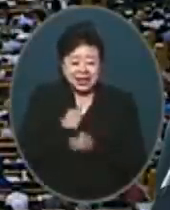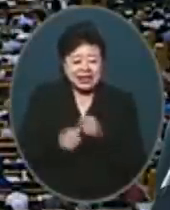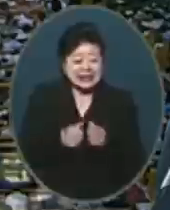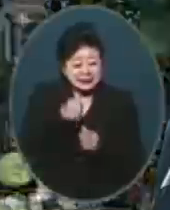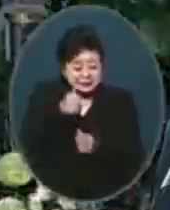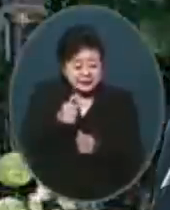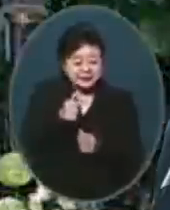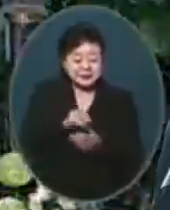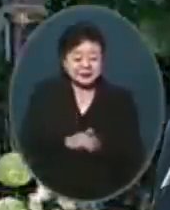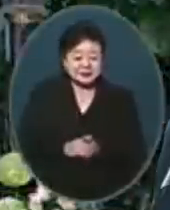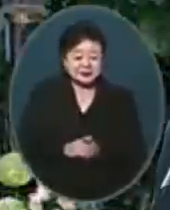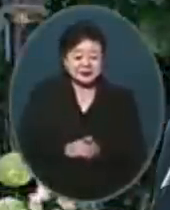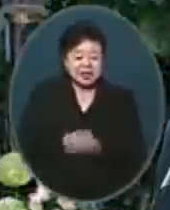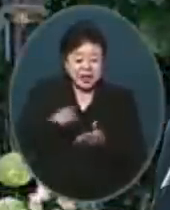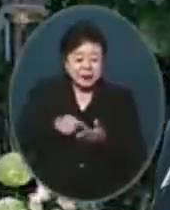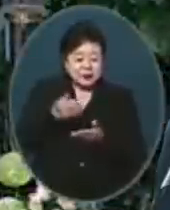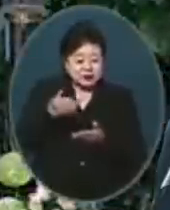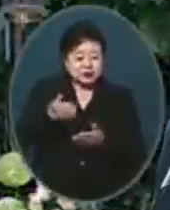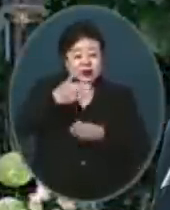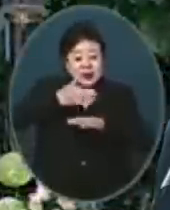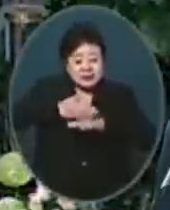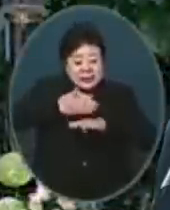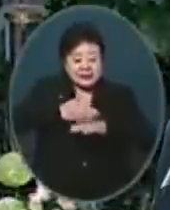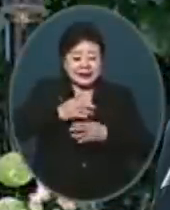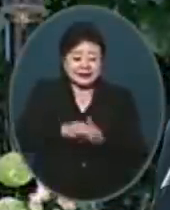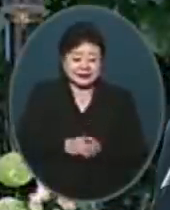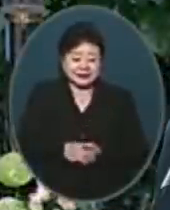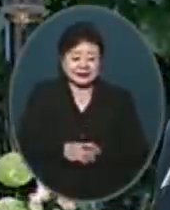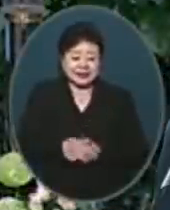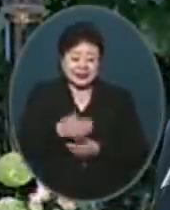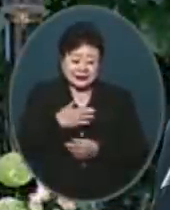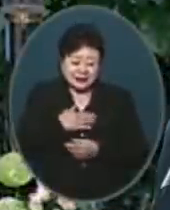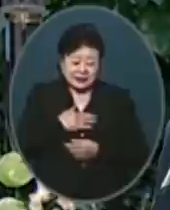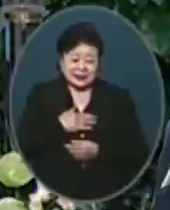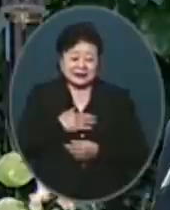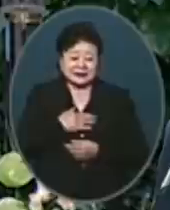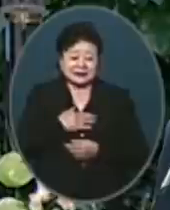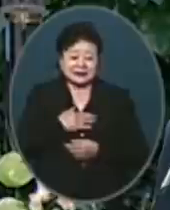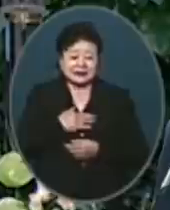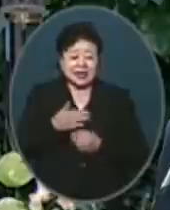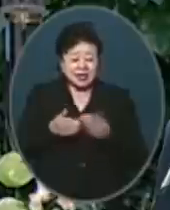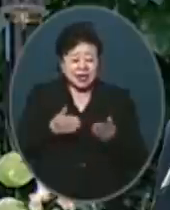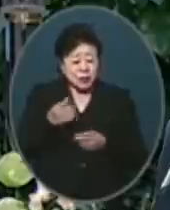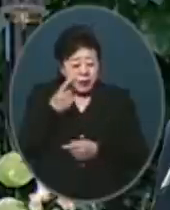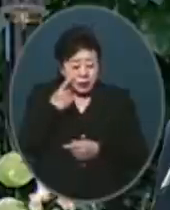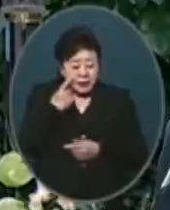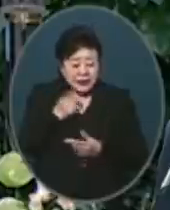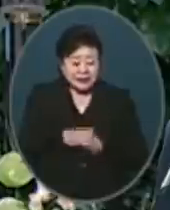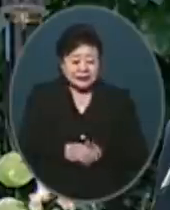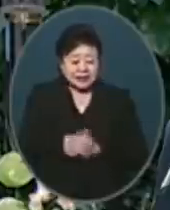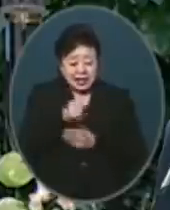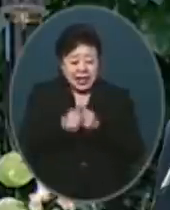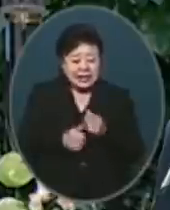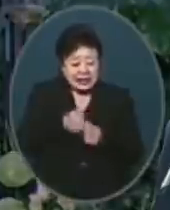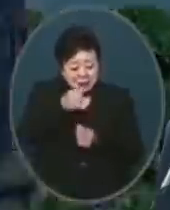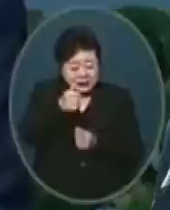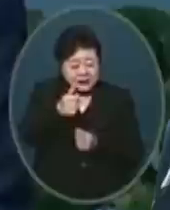하나님 갚아주시는 것은 감사한데 제가 경험을 해보니까